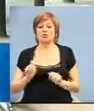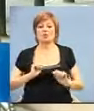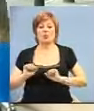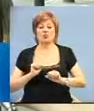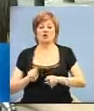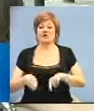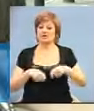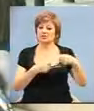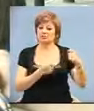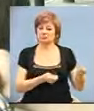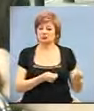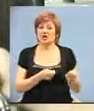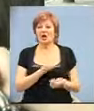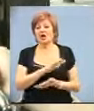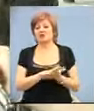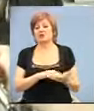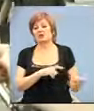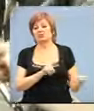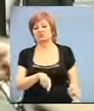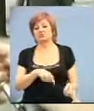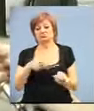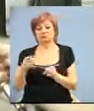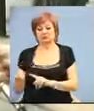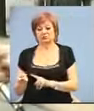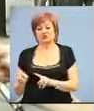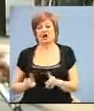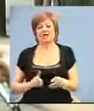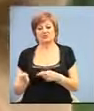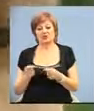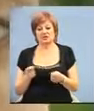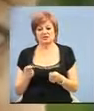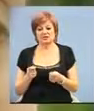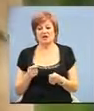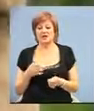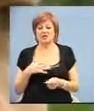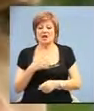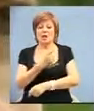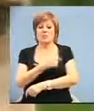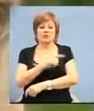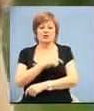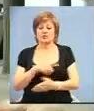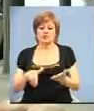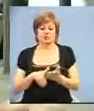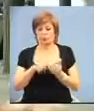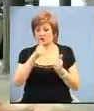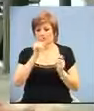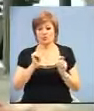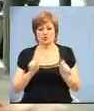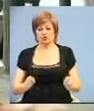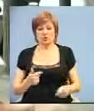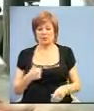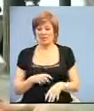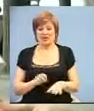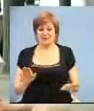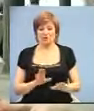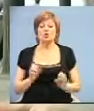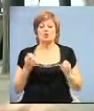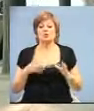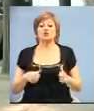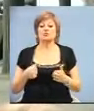управління вже занимается, передает в администрацию, так как медицинскую помощь мы не можем оказать, так как мы не медики, а мы оказываем